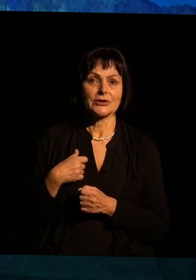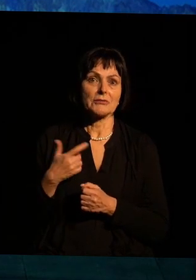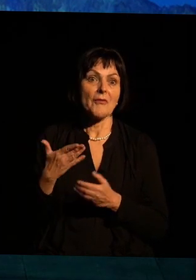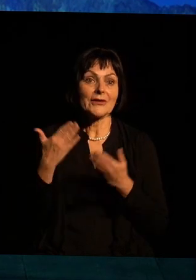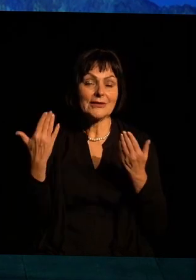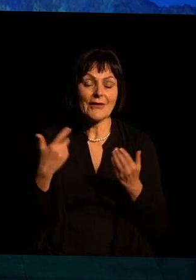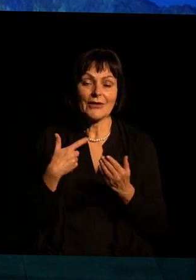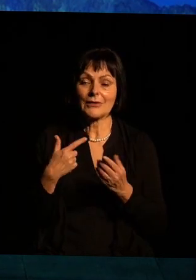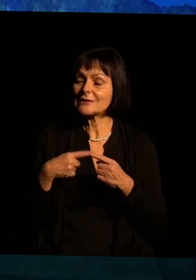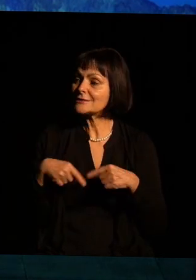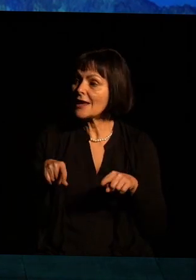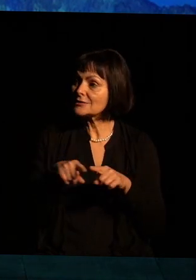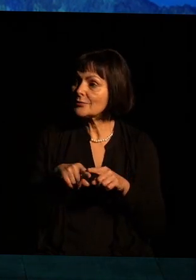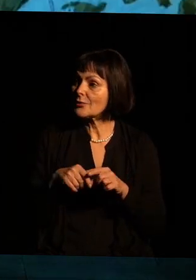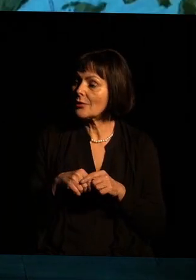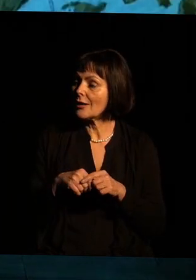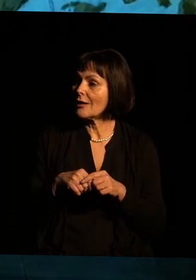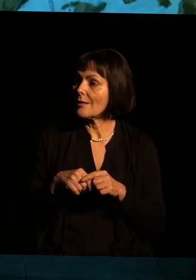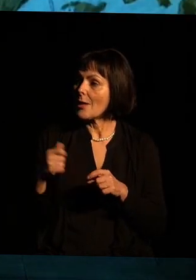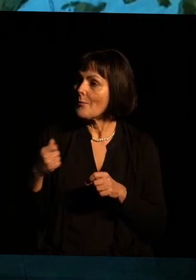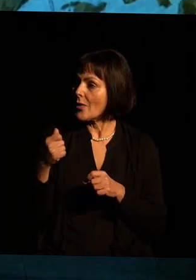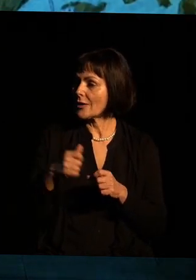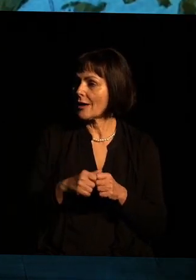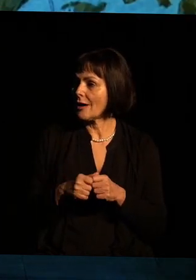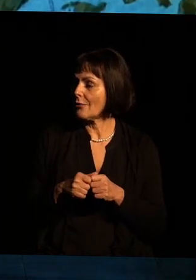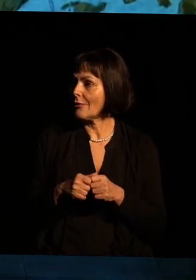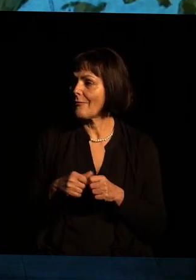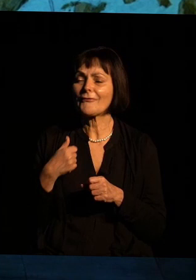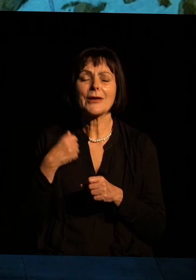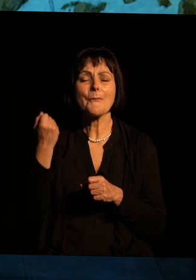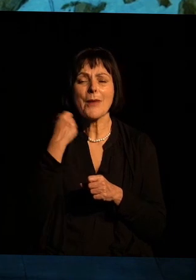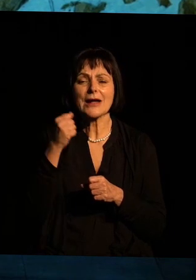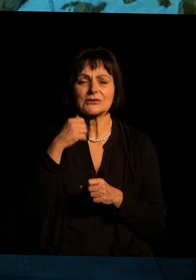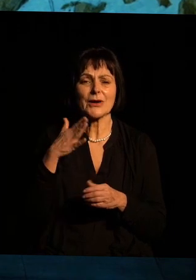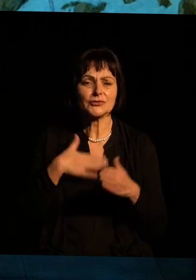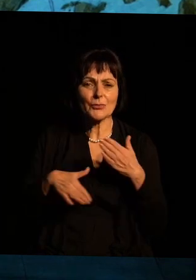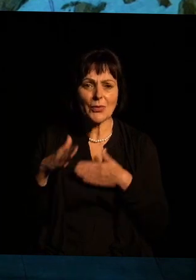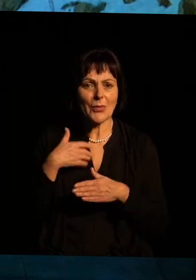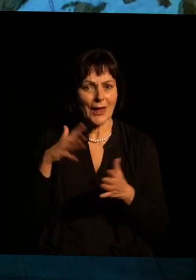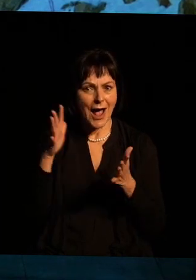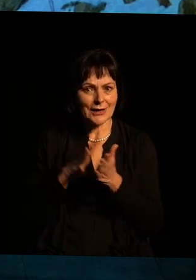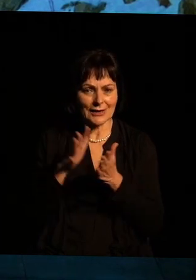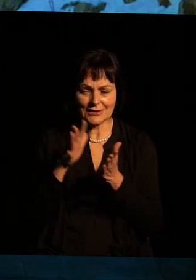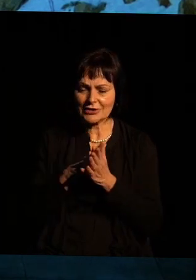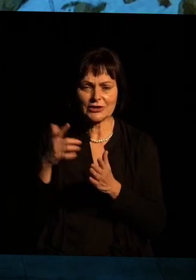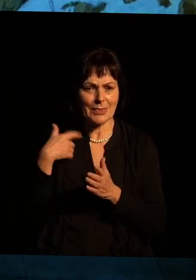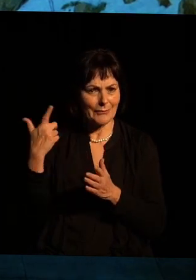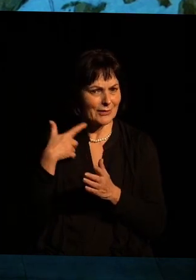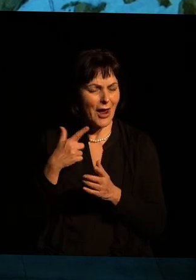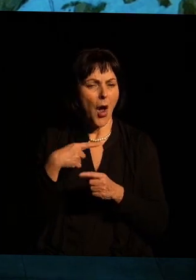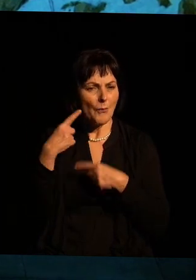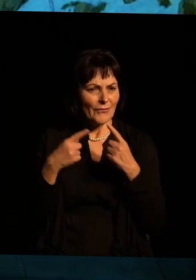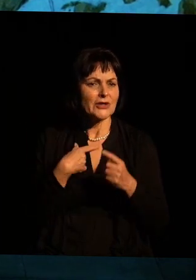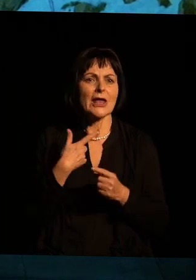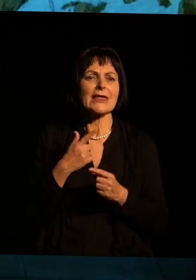czy by wymieniać zespół, który tam był. No mi się strasznie mi się podobało, bo to też jest właśnie charakterystyczne dla ciebie, że ty tam nie ściemniasz, czyli